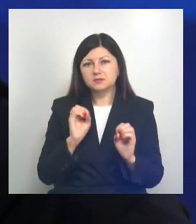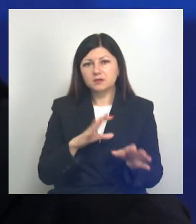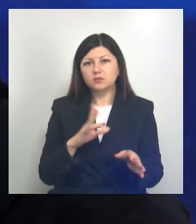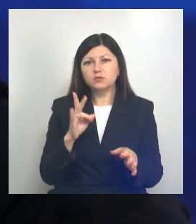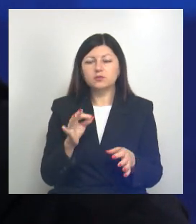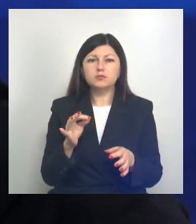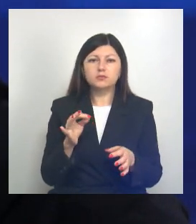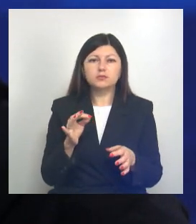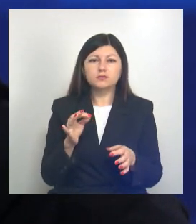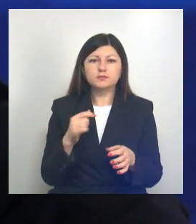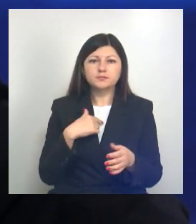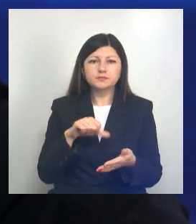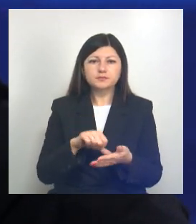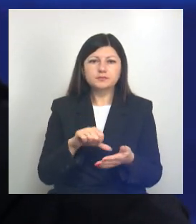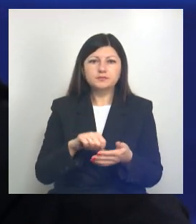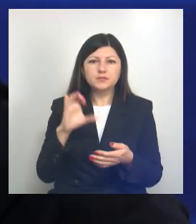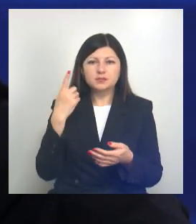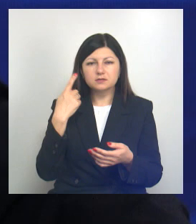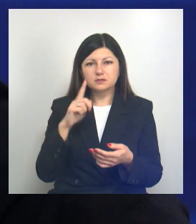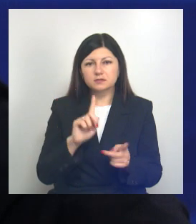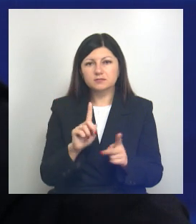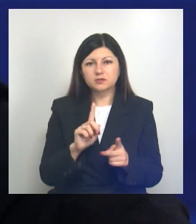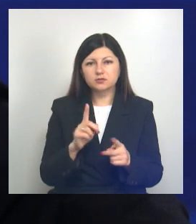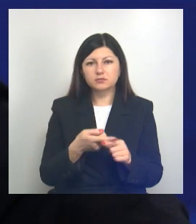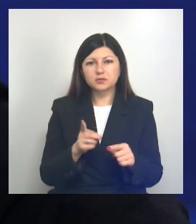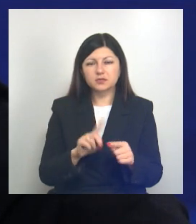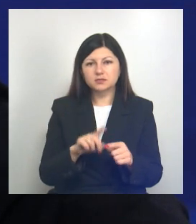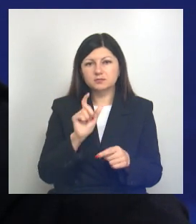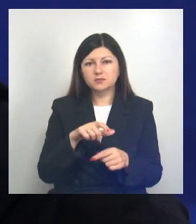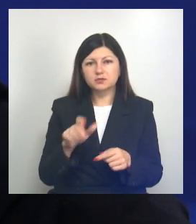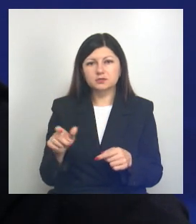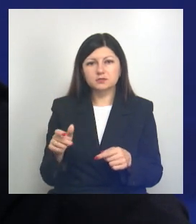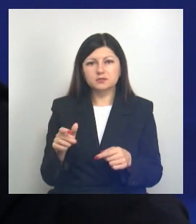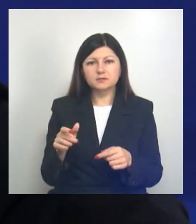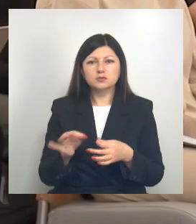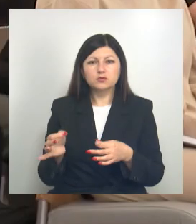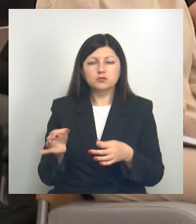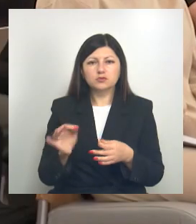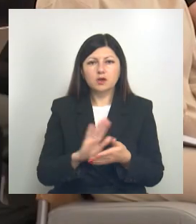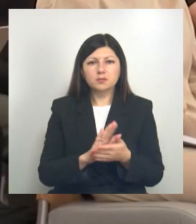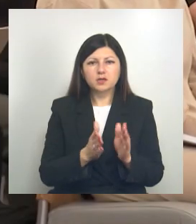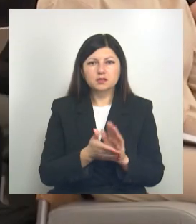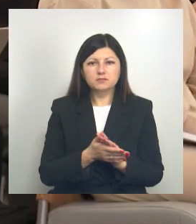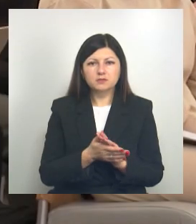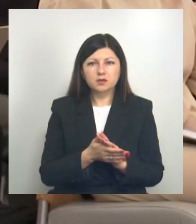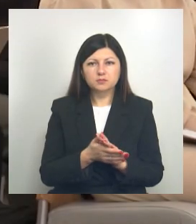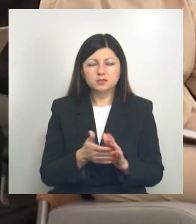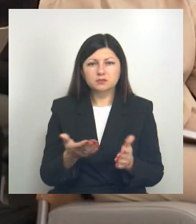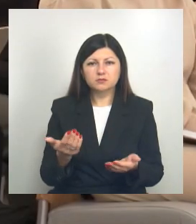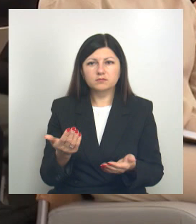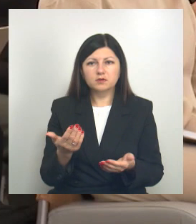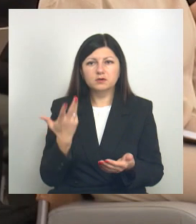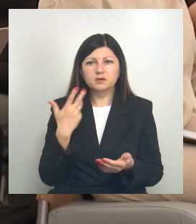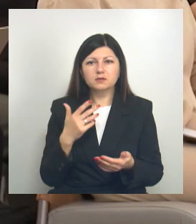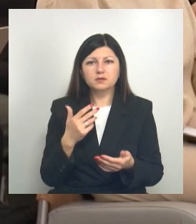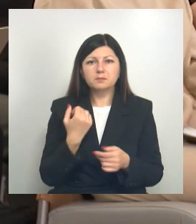Но я выступил с инициативой, с тем, чтобы вот этим жителям старое жилье, земельные участки отдать